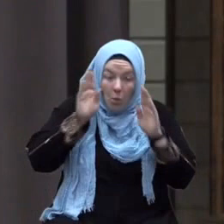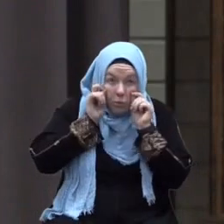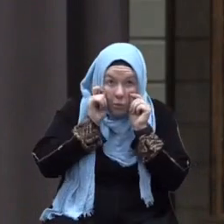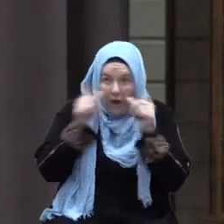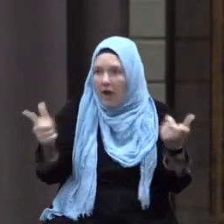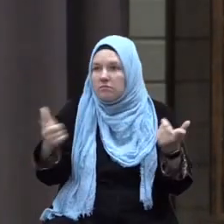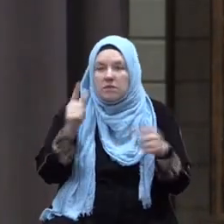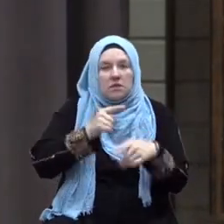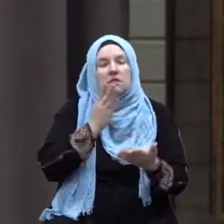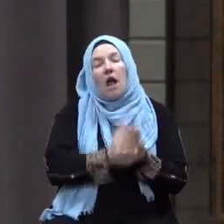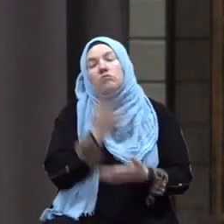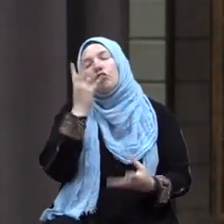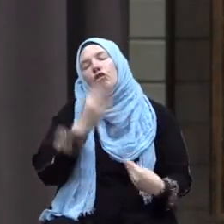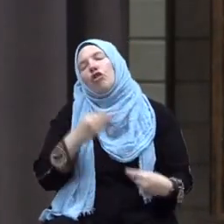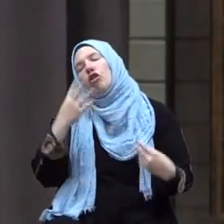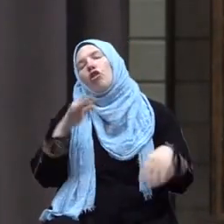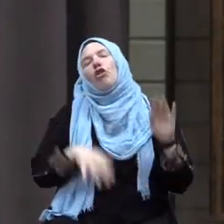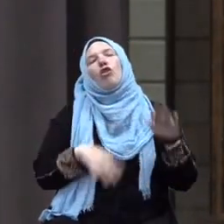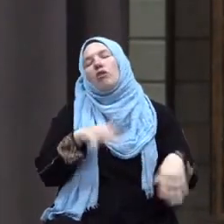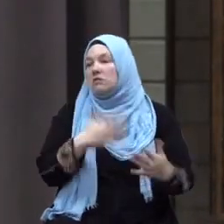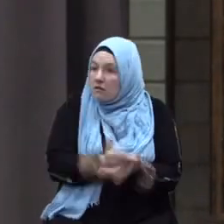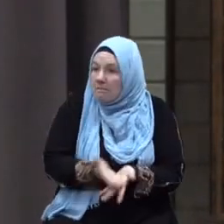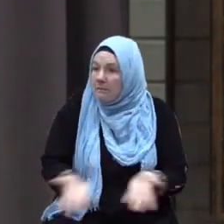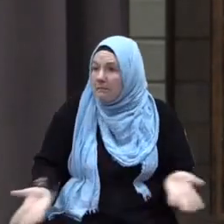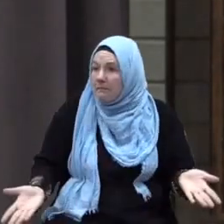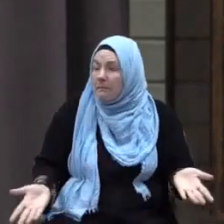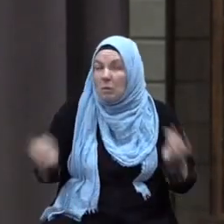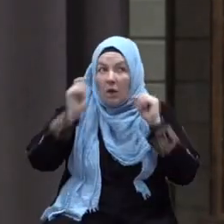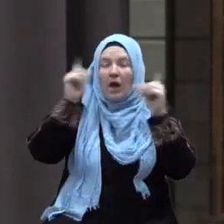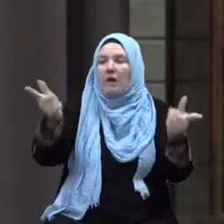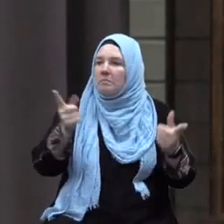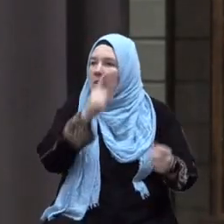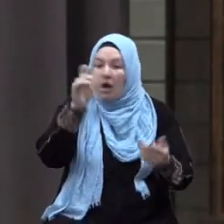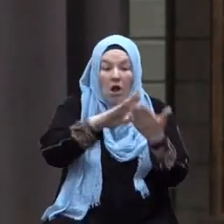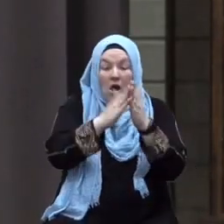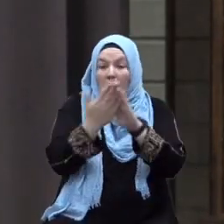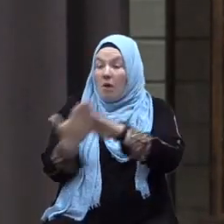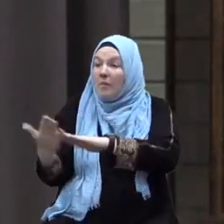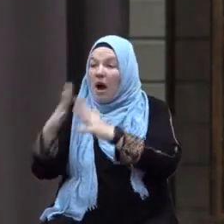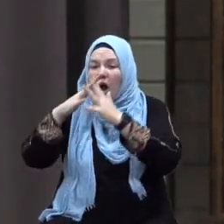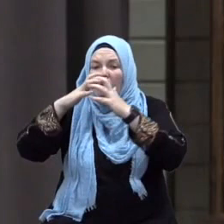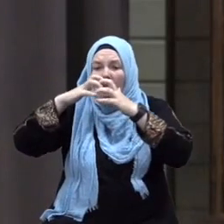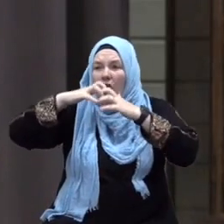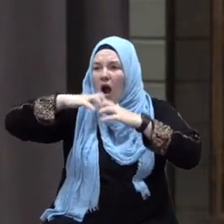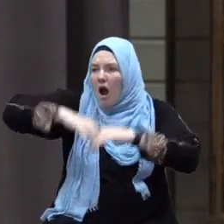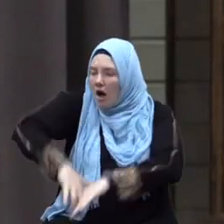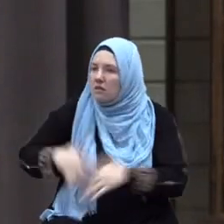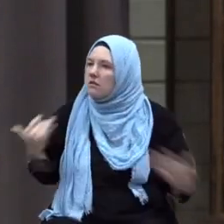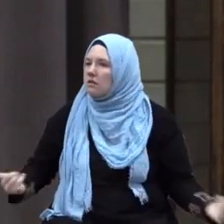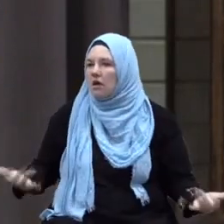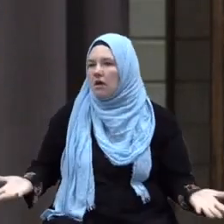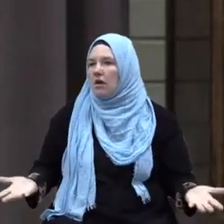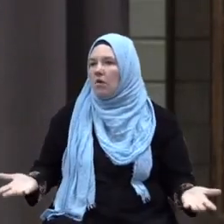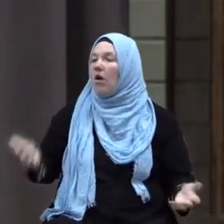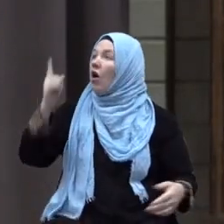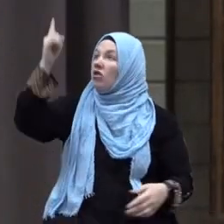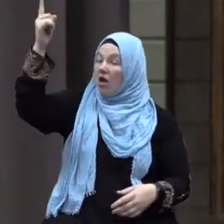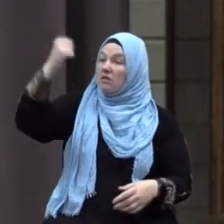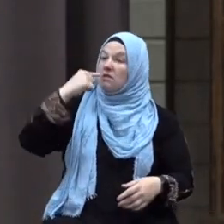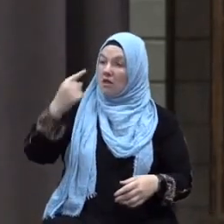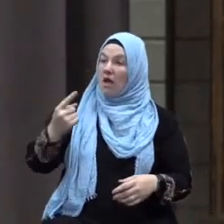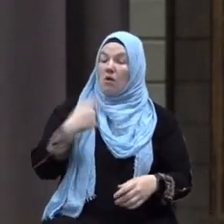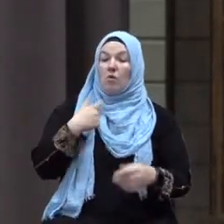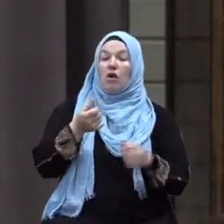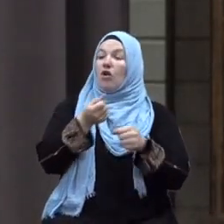بِالْبَأْسَاءِ وَالضَّرَّاءِ لَعَلَّهُمْ يَتَضَرَّعُونَ. We have taken them with calamities and